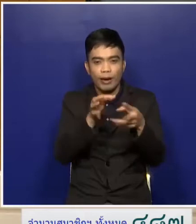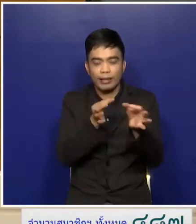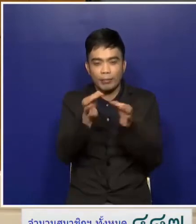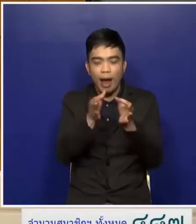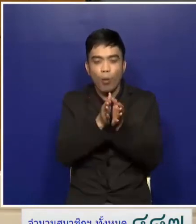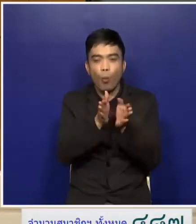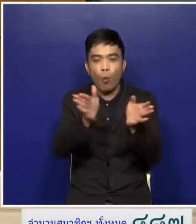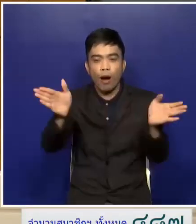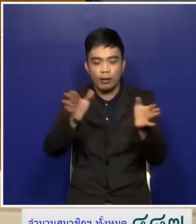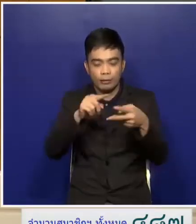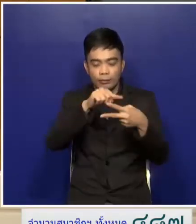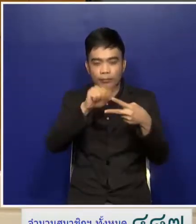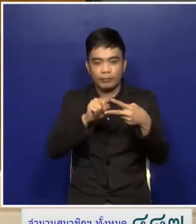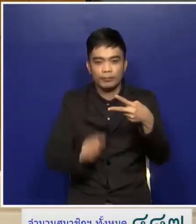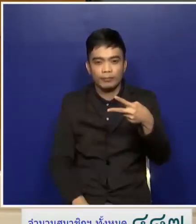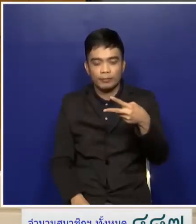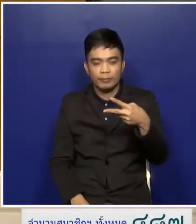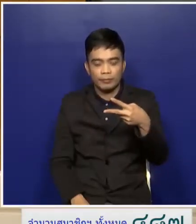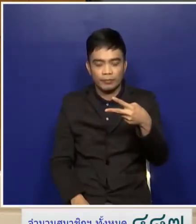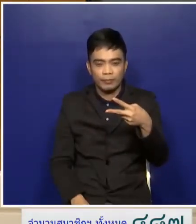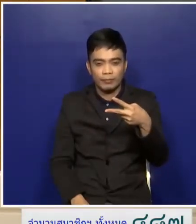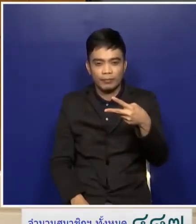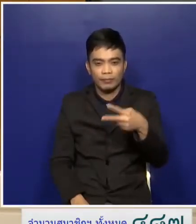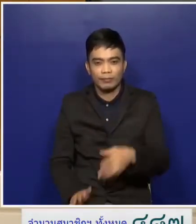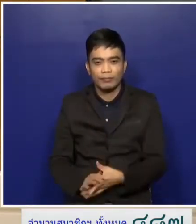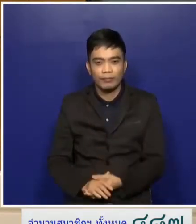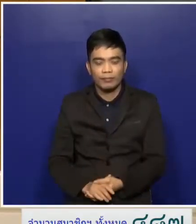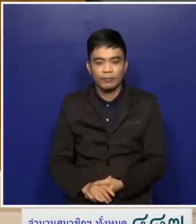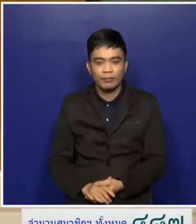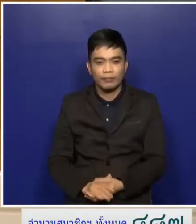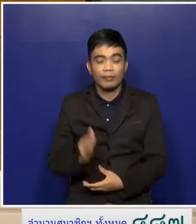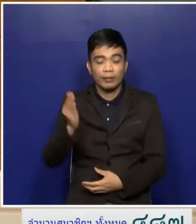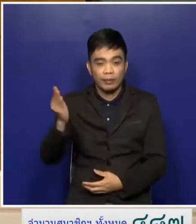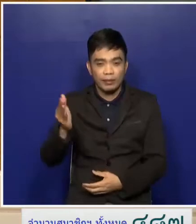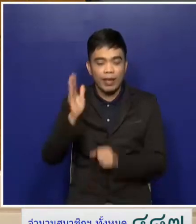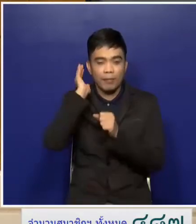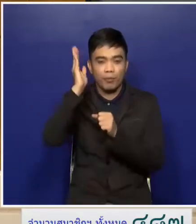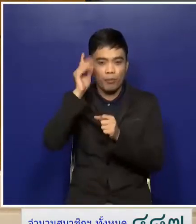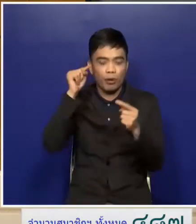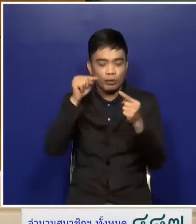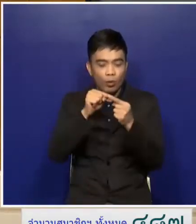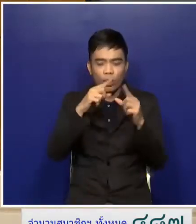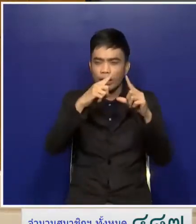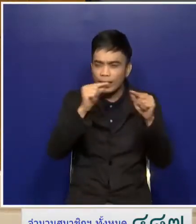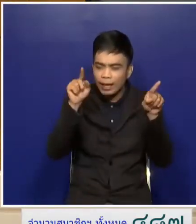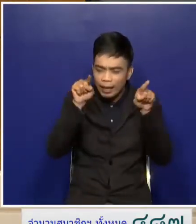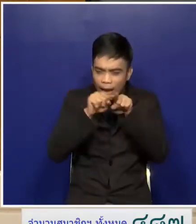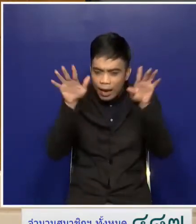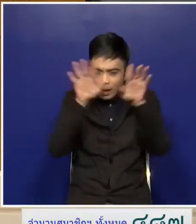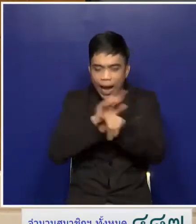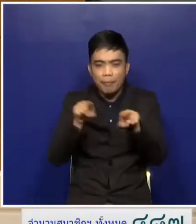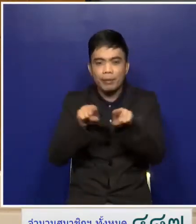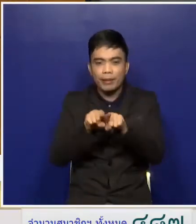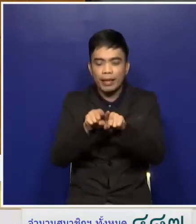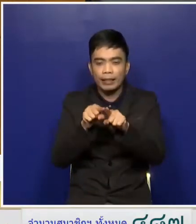ใท่าน 25 ลนข้มูลลัษณะเดียวกันเรื่องแรกคือใน